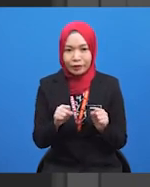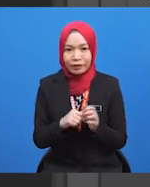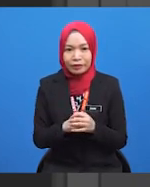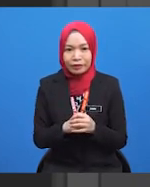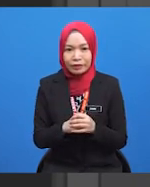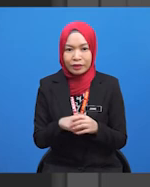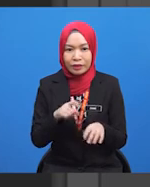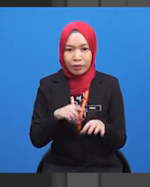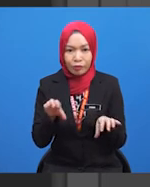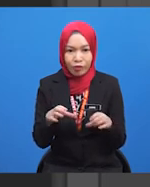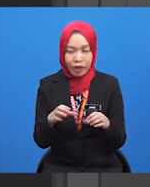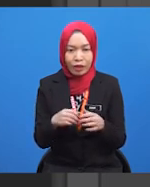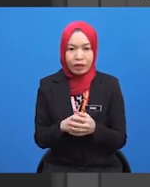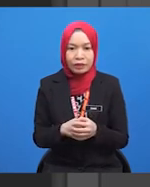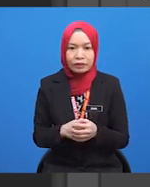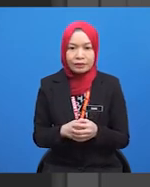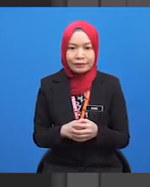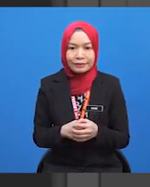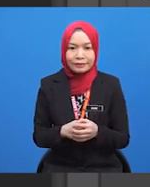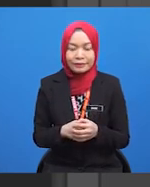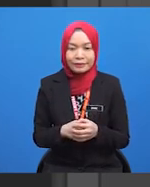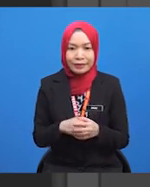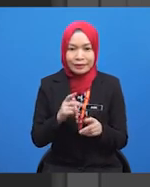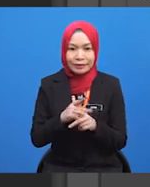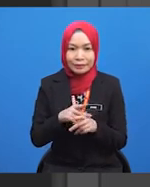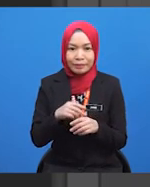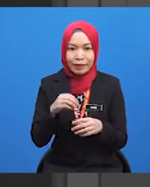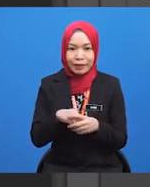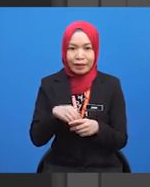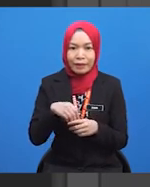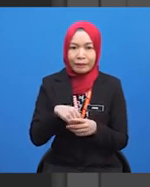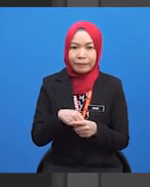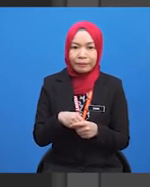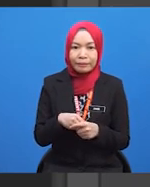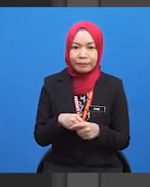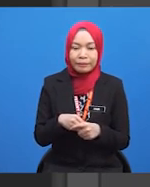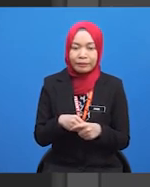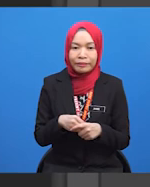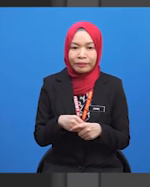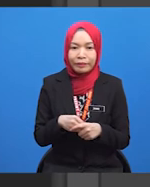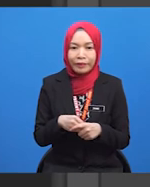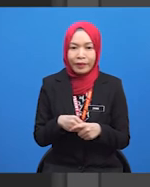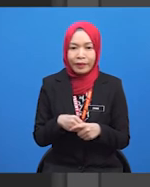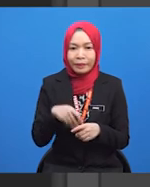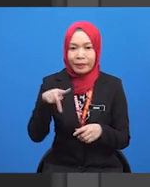PNG untuk tujuan kerja-kerja percetakan.